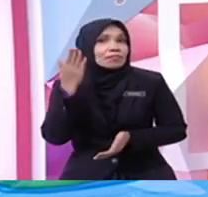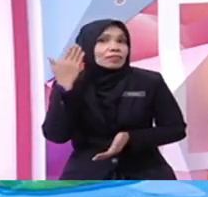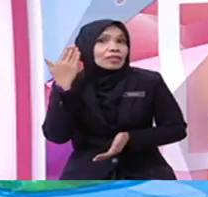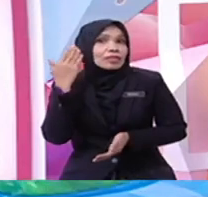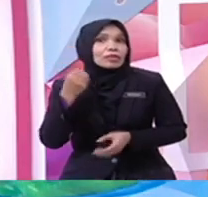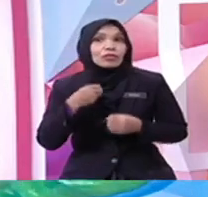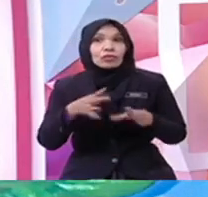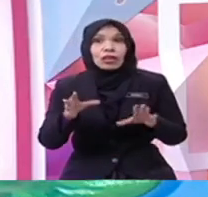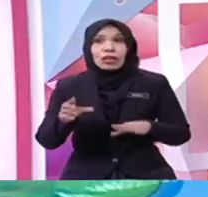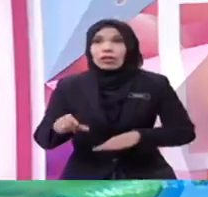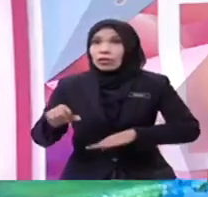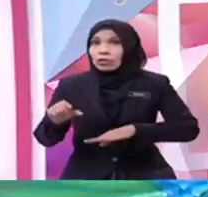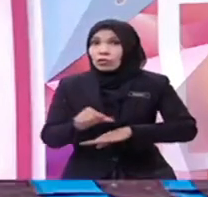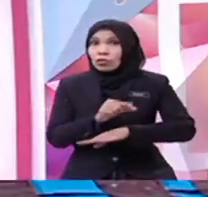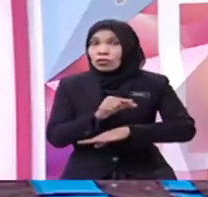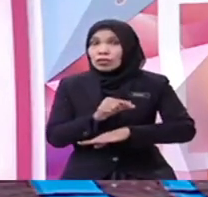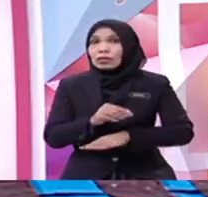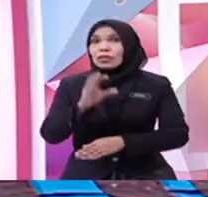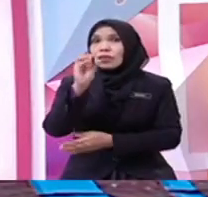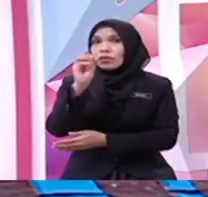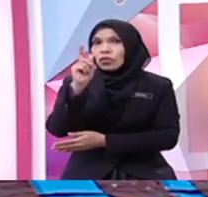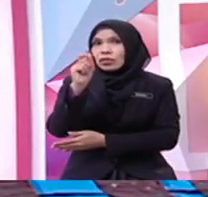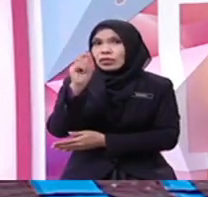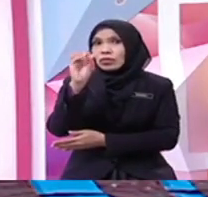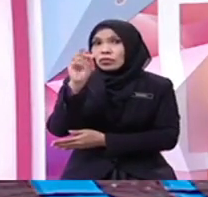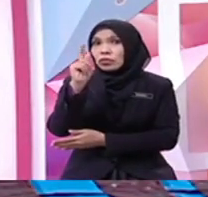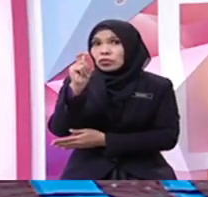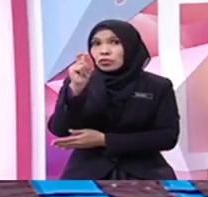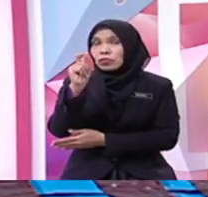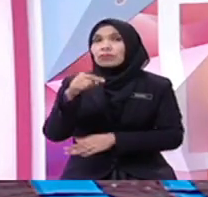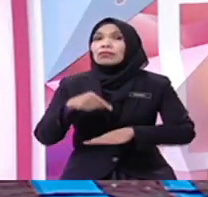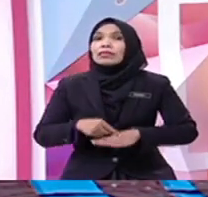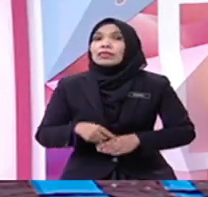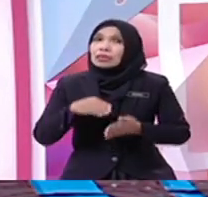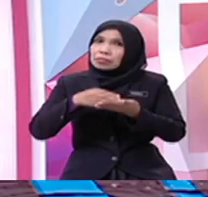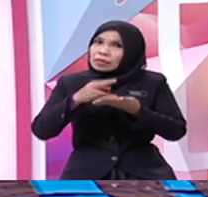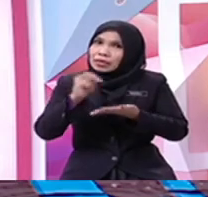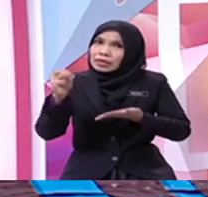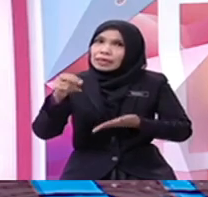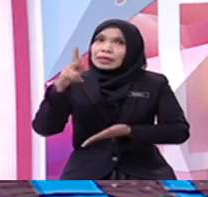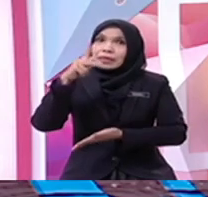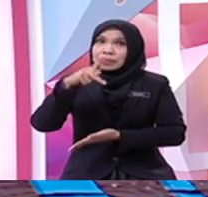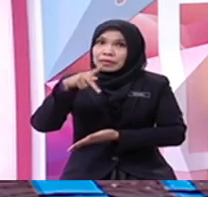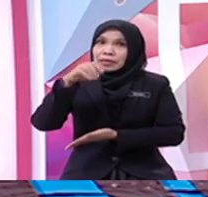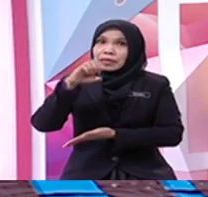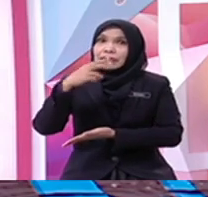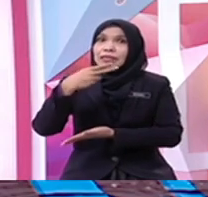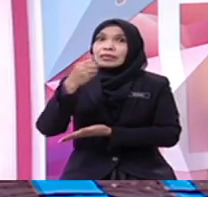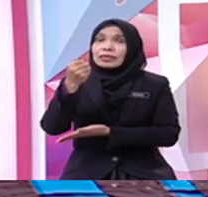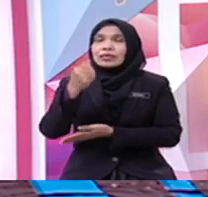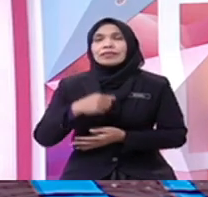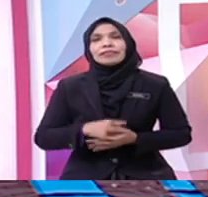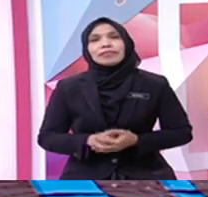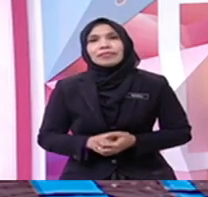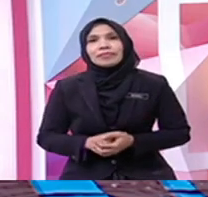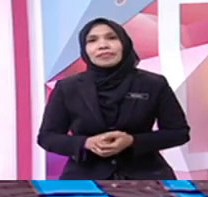bahagia nih otot di bagian penyakit ada maunya sih maksudnya itu gila otot Kitty KT kemahiran